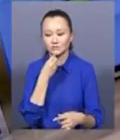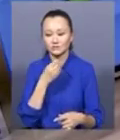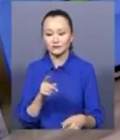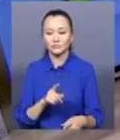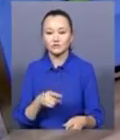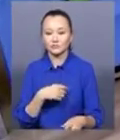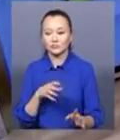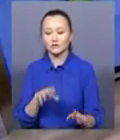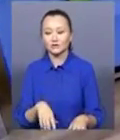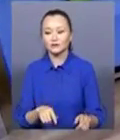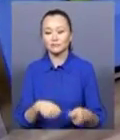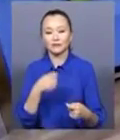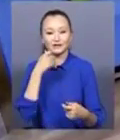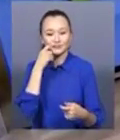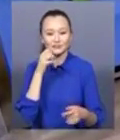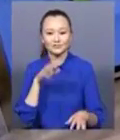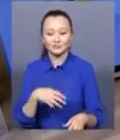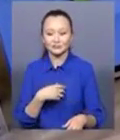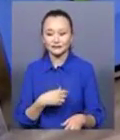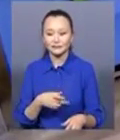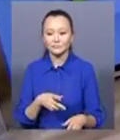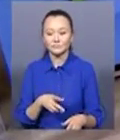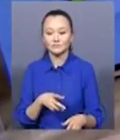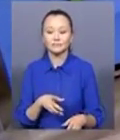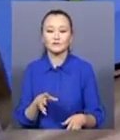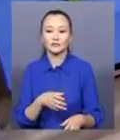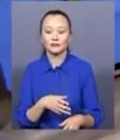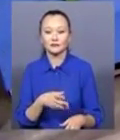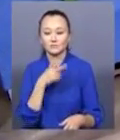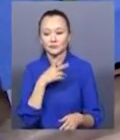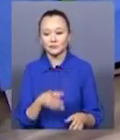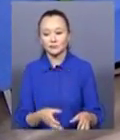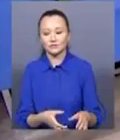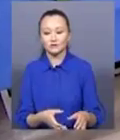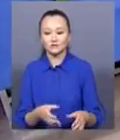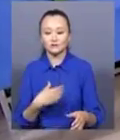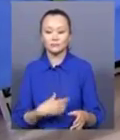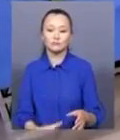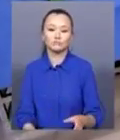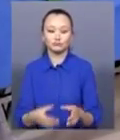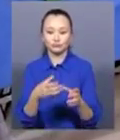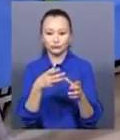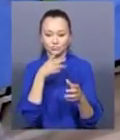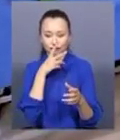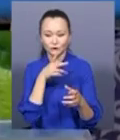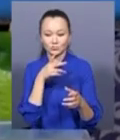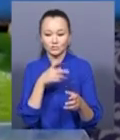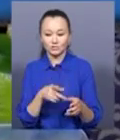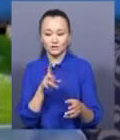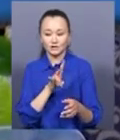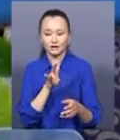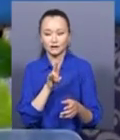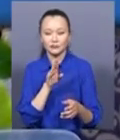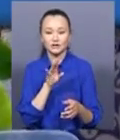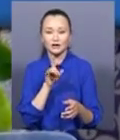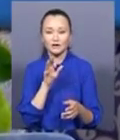чудные ботиночки. А когда я подняла ботинок, уже когда я снимала обувь, я подняла, это, наверное, Николай